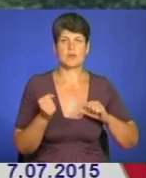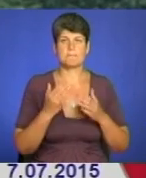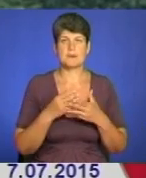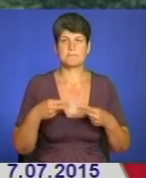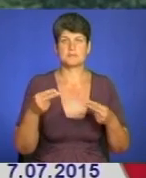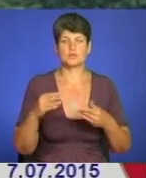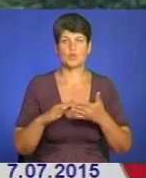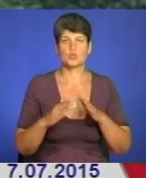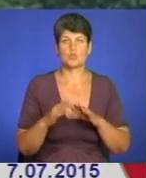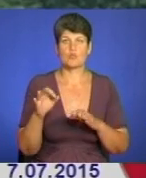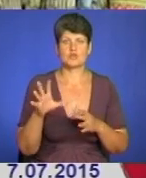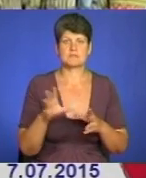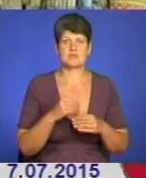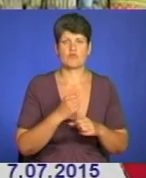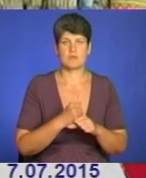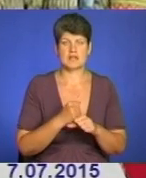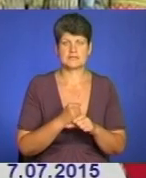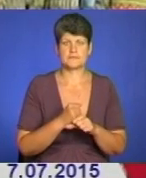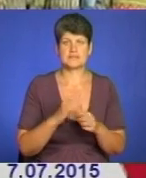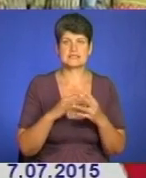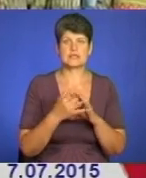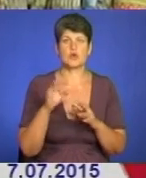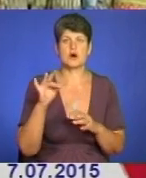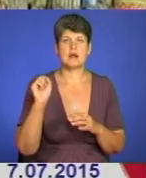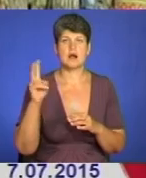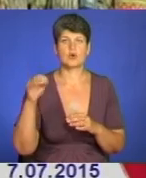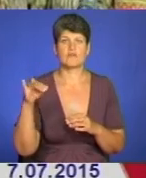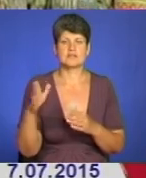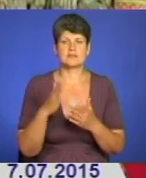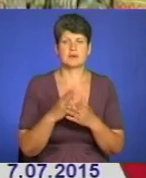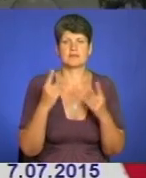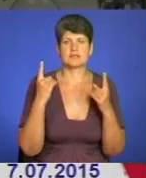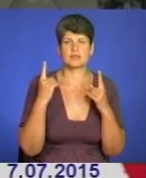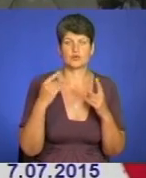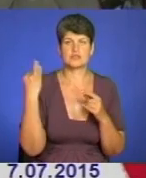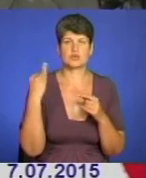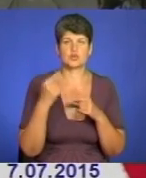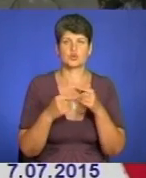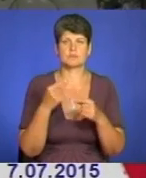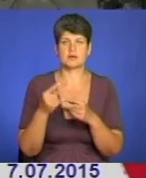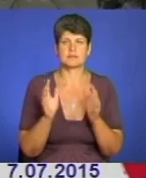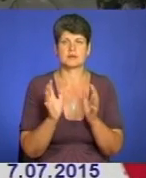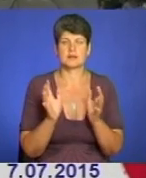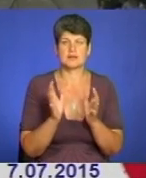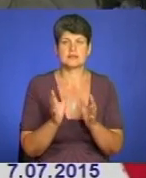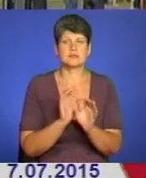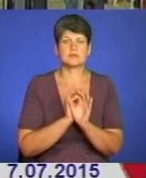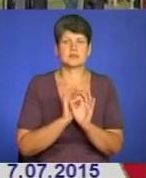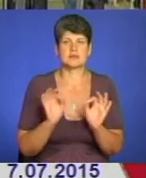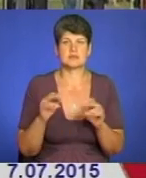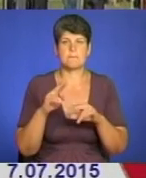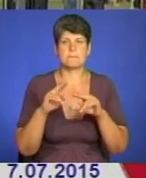підписану угоду про співпрацю. Село Раковець на Франківщині має насичену історичну спадщину. Збереглася чудова пам'ятка архітектури